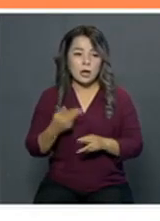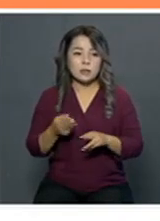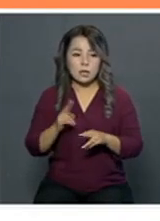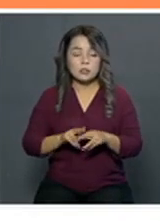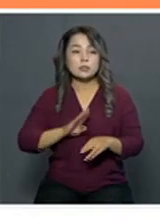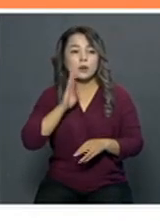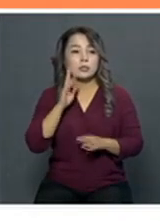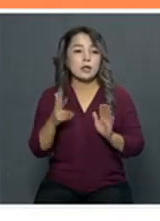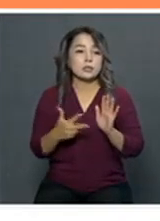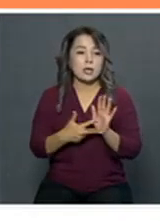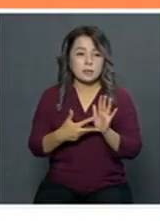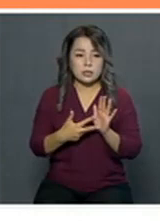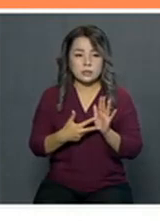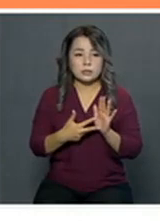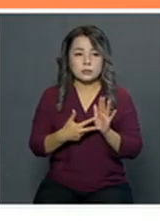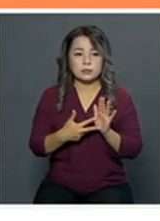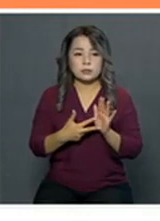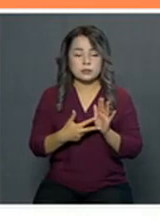таңғы сағат 8-ден